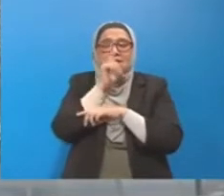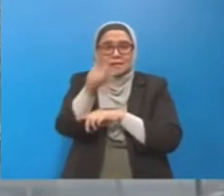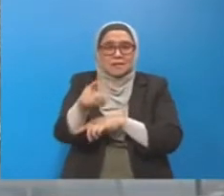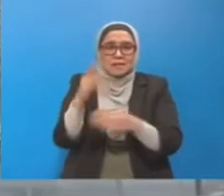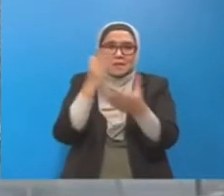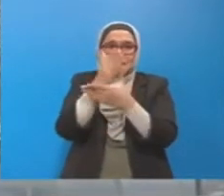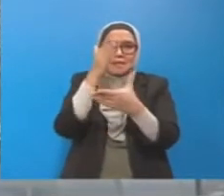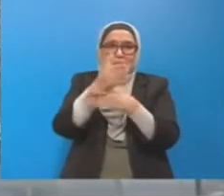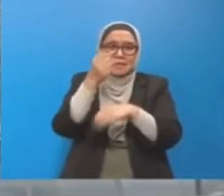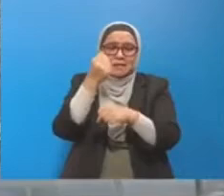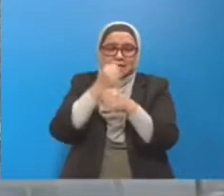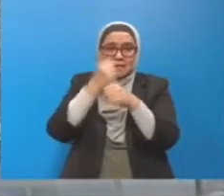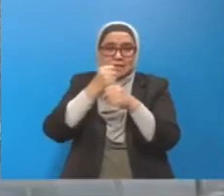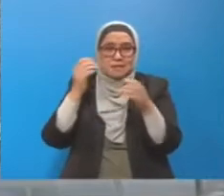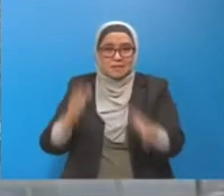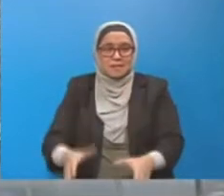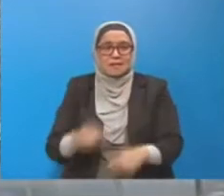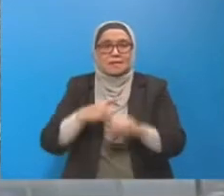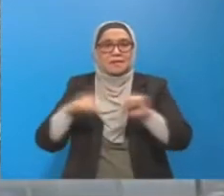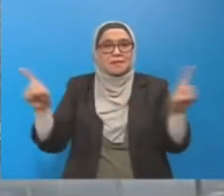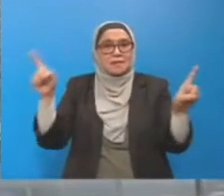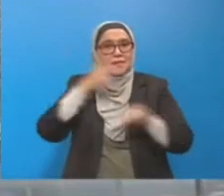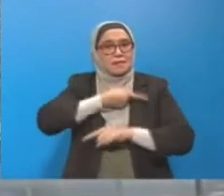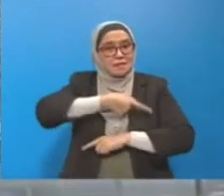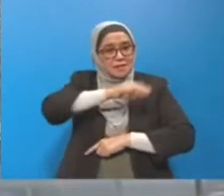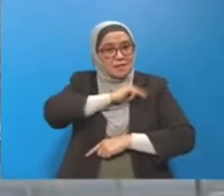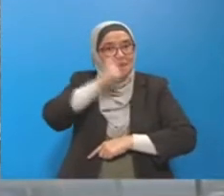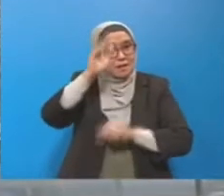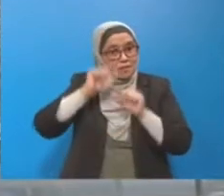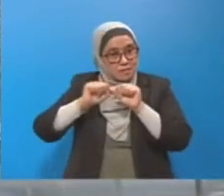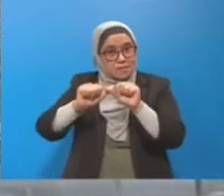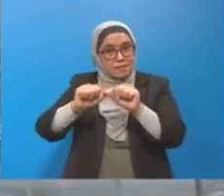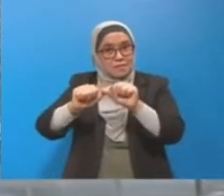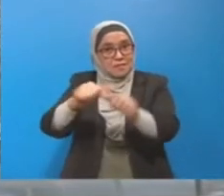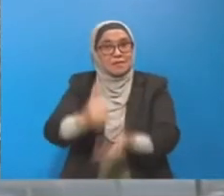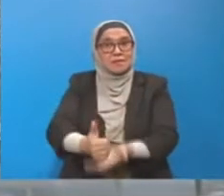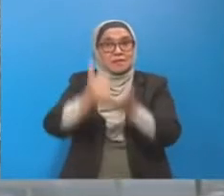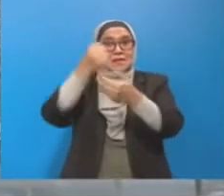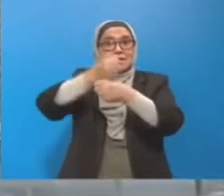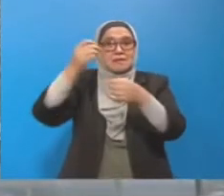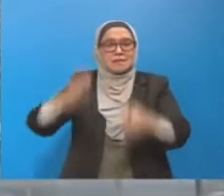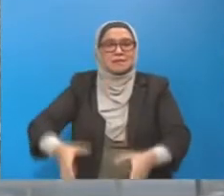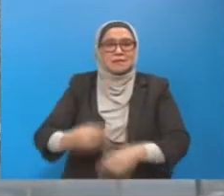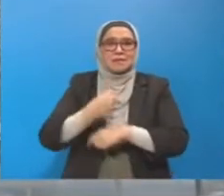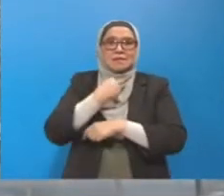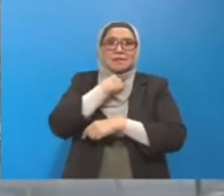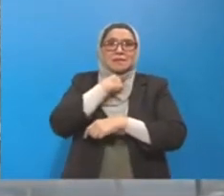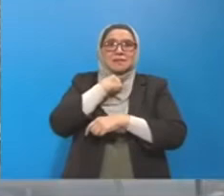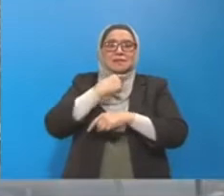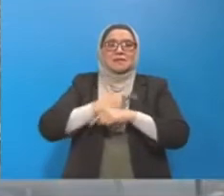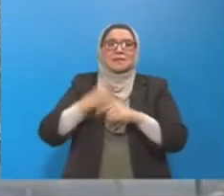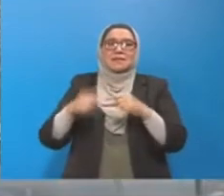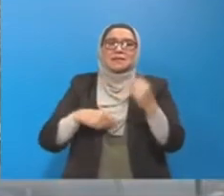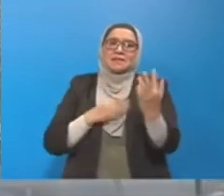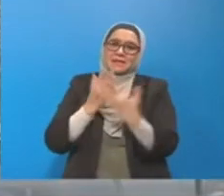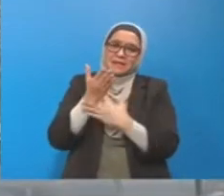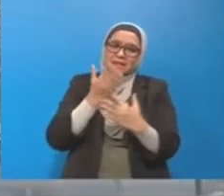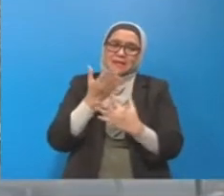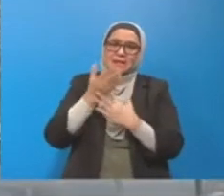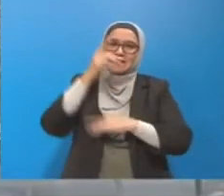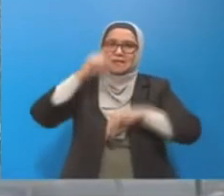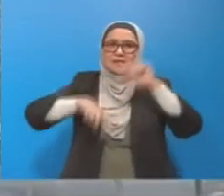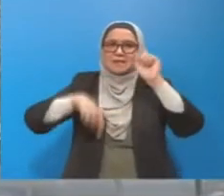Kementerian akan terus membantu pekerja yang Jejas melalui pelbagai lagi platform seperti sirup